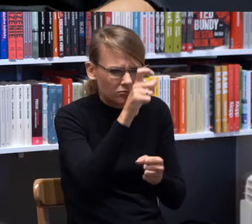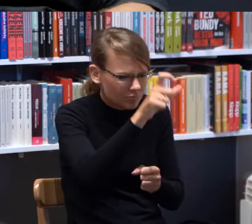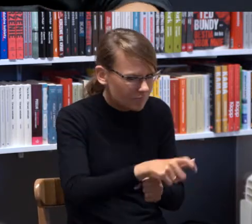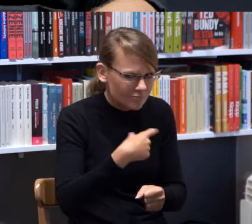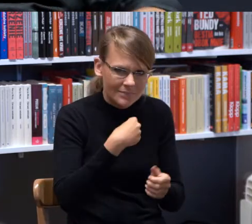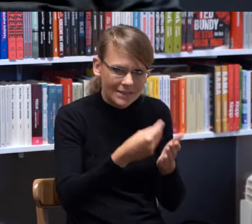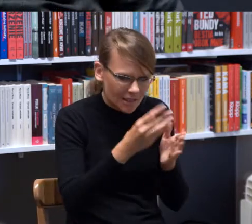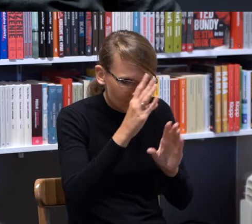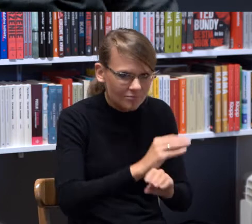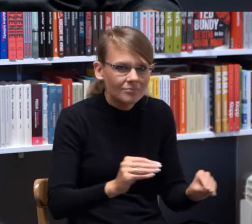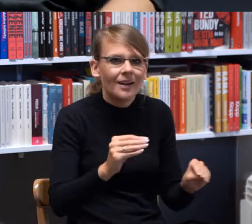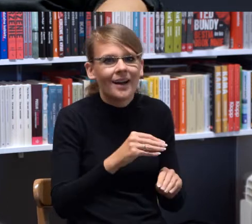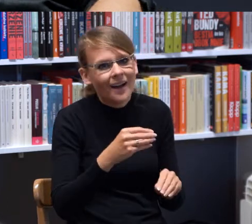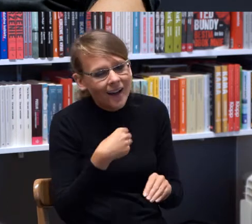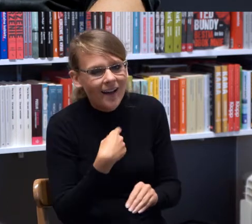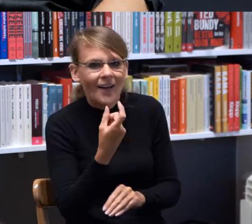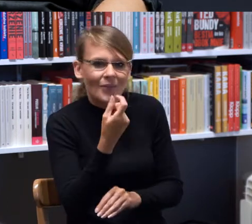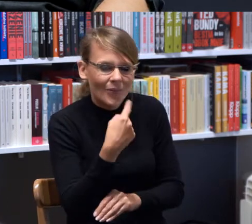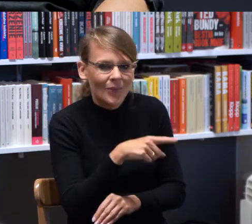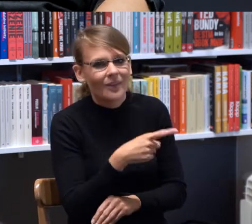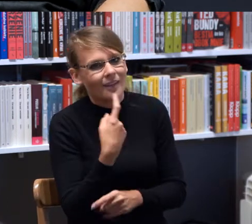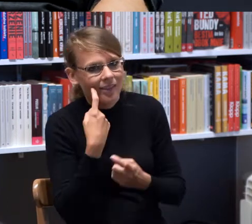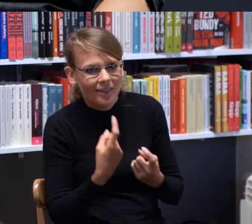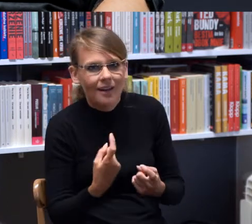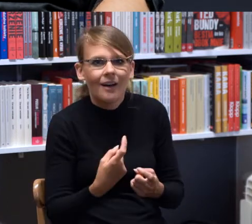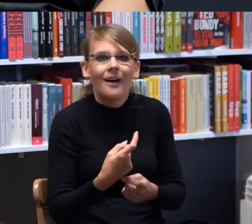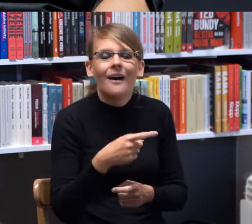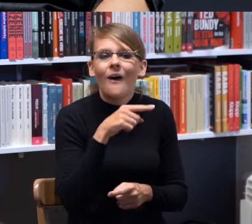Nic się z tego nie ostaje. Puszczam mu oko, on napisał